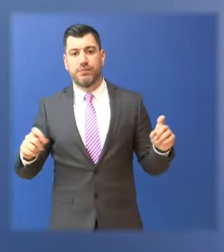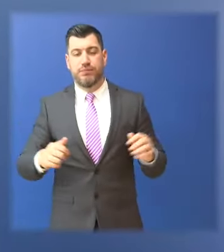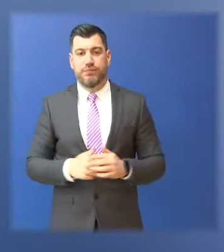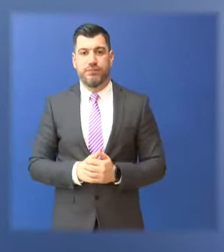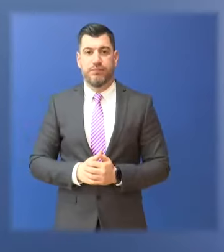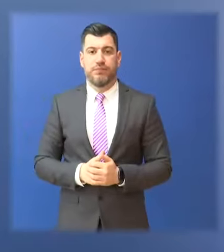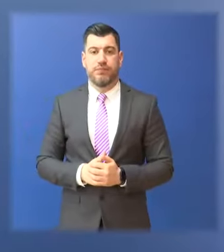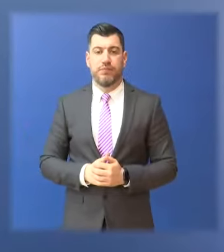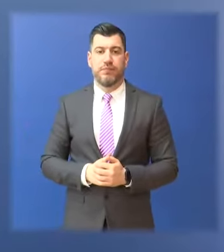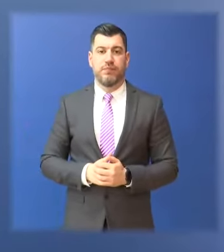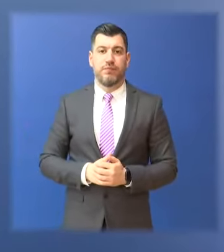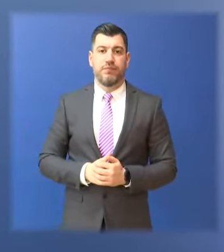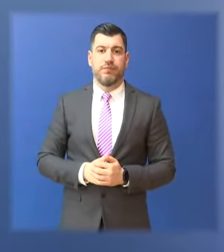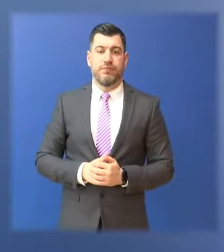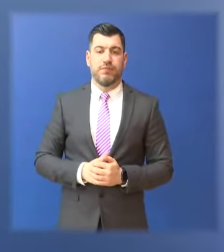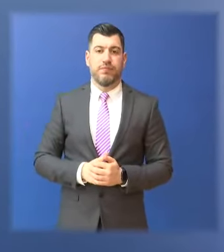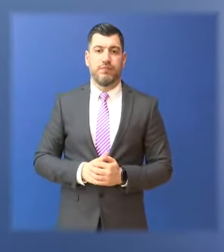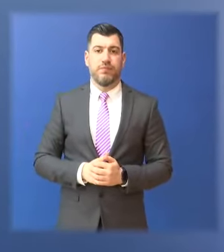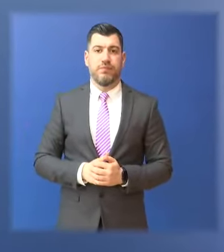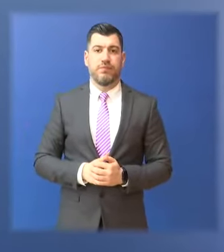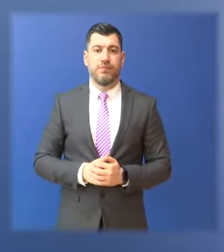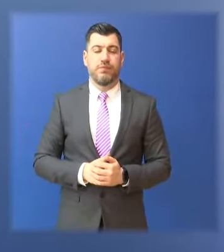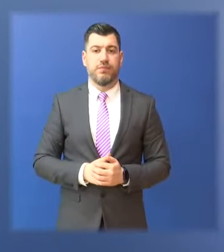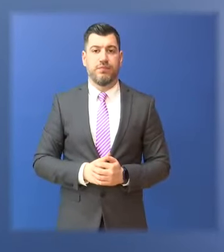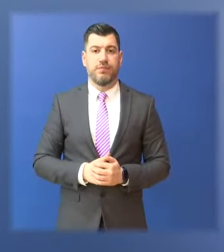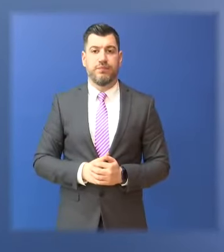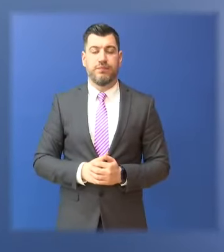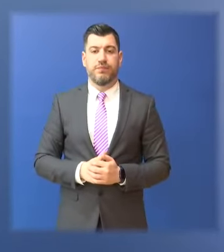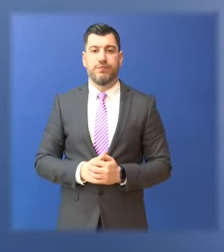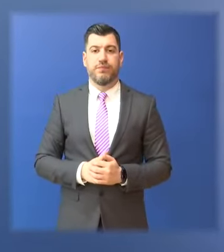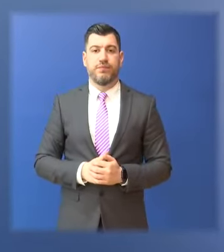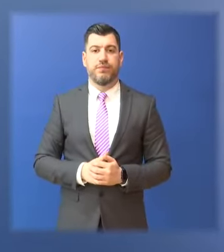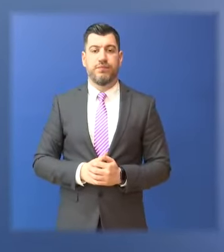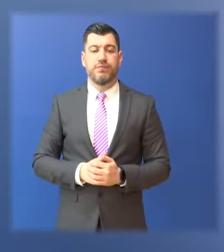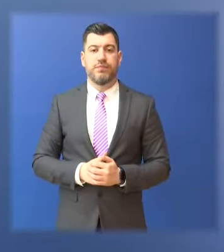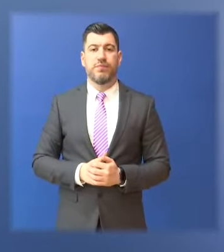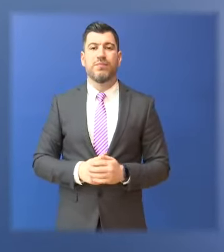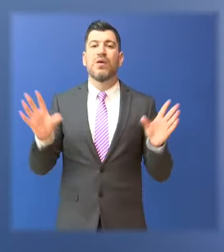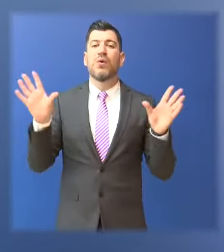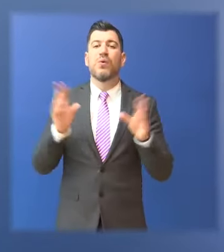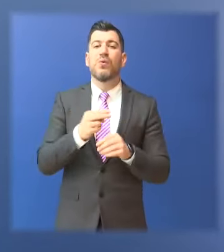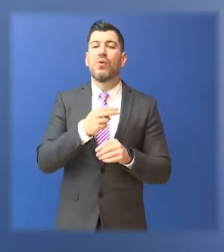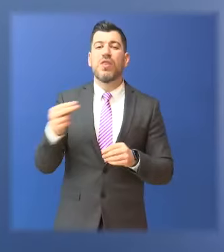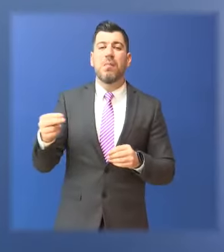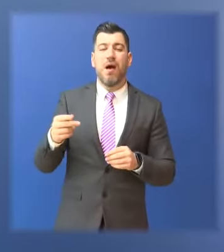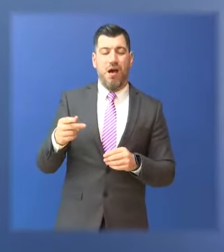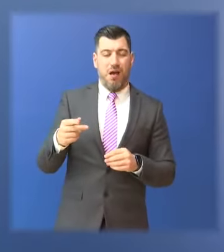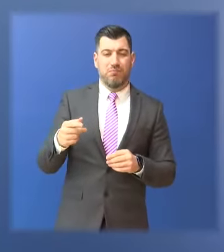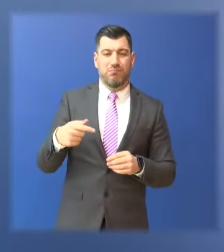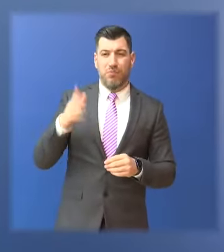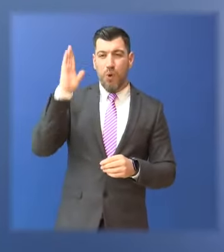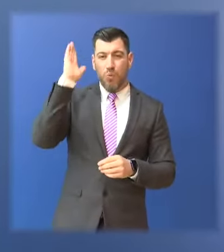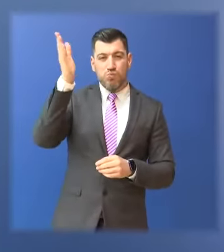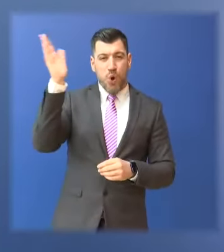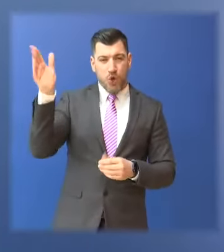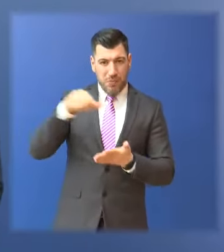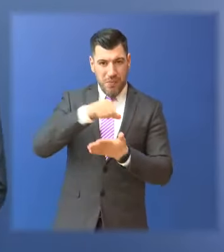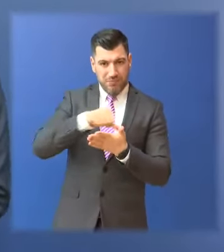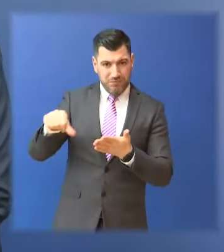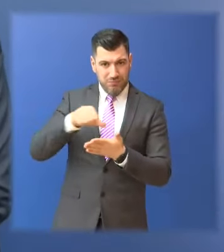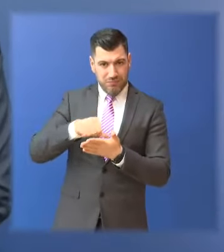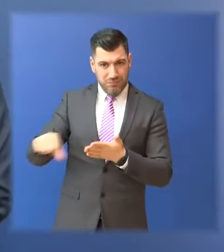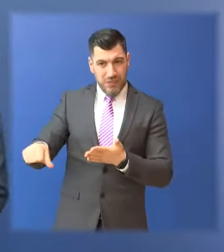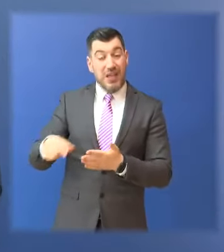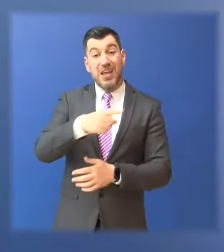προσθέσω, ούτε κάτι περισσότερο από όσα είπε ο Υπουργός Υγείας, ο κ. Άδωνης Γεωργιάδης. Θεωρούμε ότι αυτή η πρωτοβουλία τότε